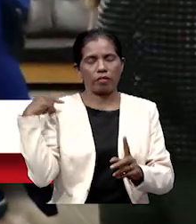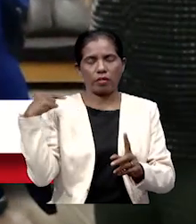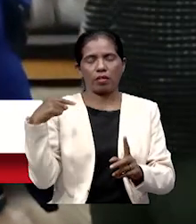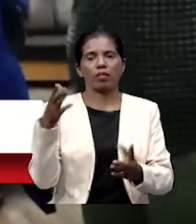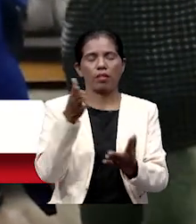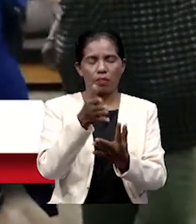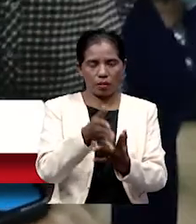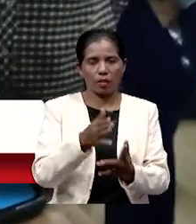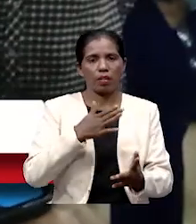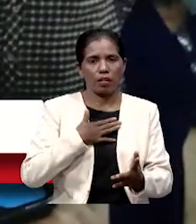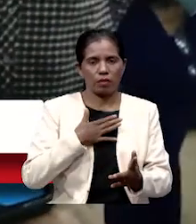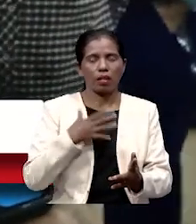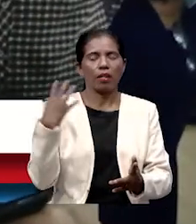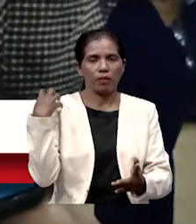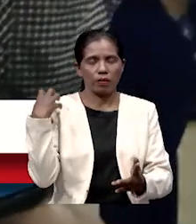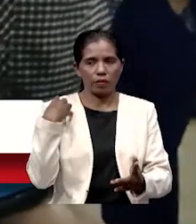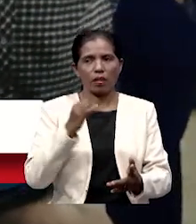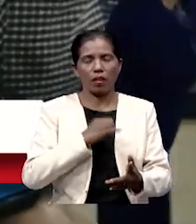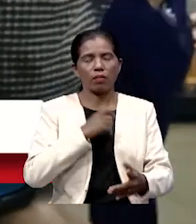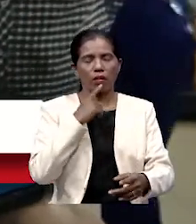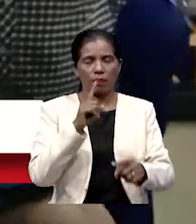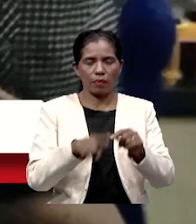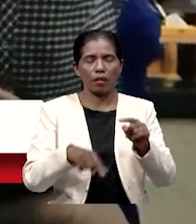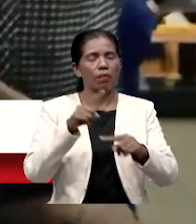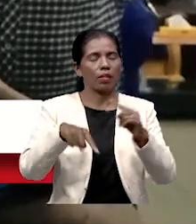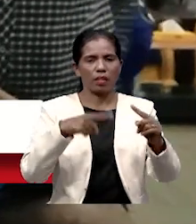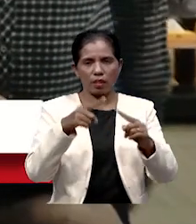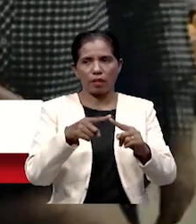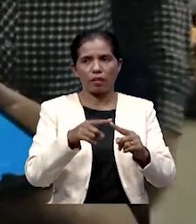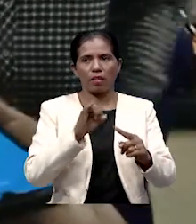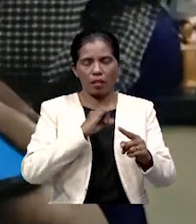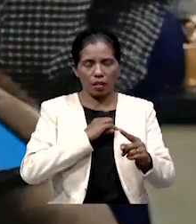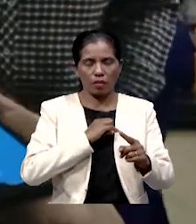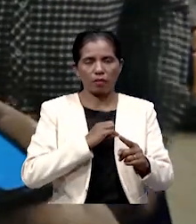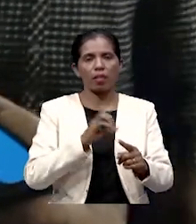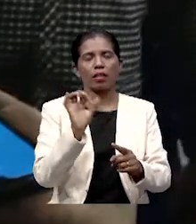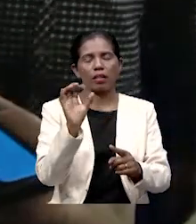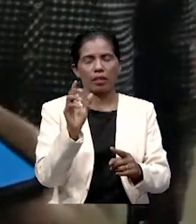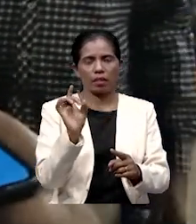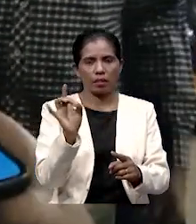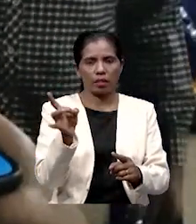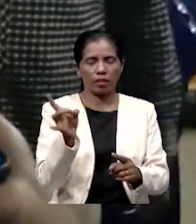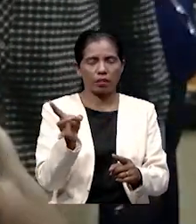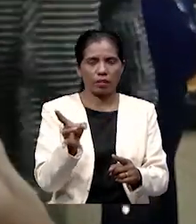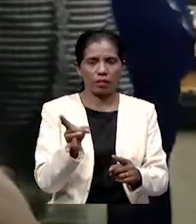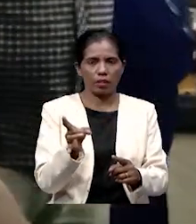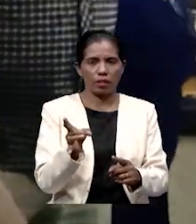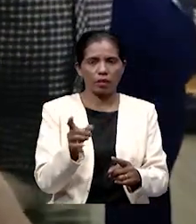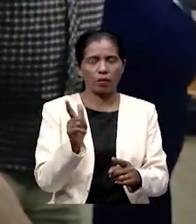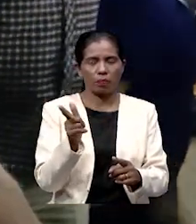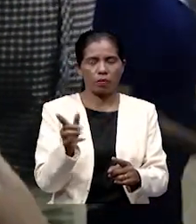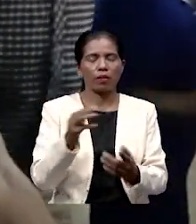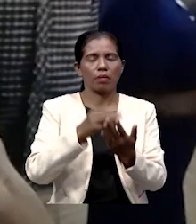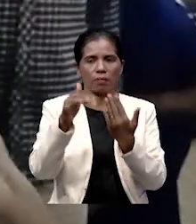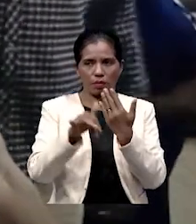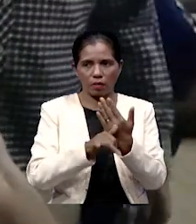asumi tertifikasi itu. Hau la bela hati hati nih kata pahira nih. Agar hau nih mandat mau tuh atau junti demai. Nanti atau junti demai hau si presiden tuh pahira hau